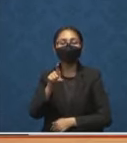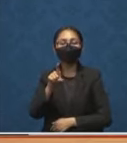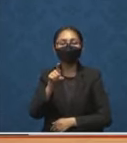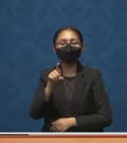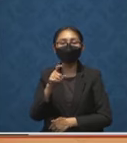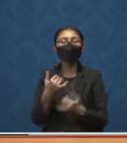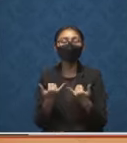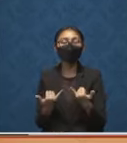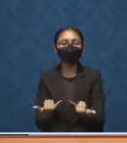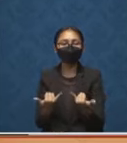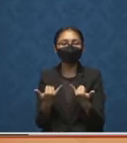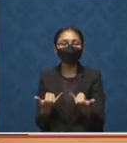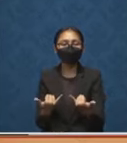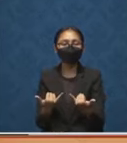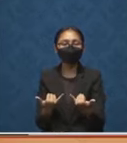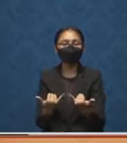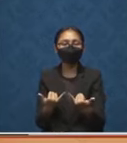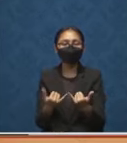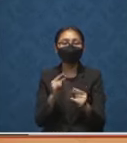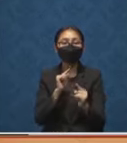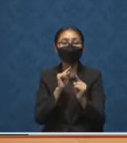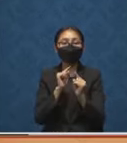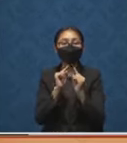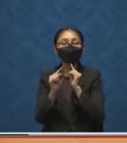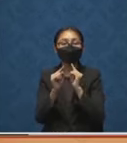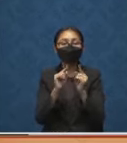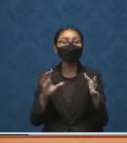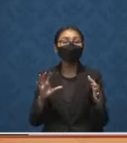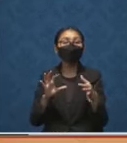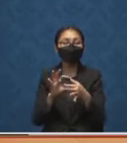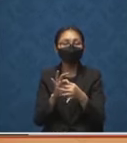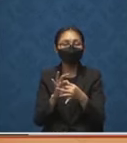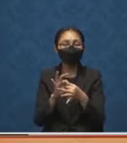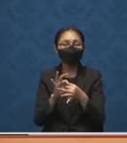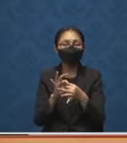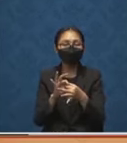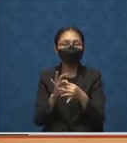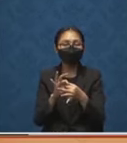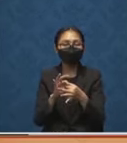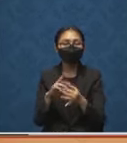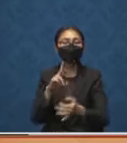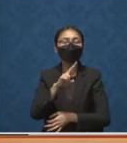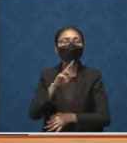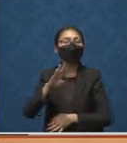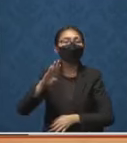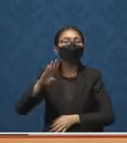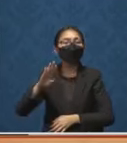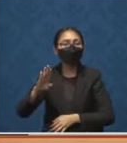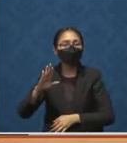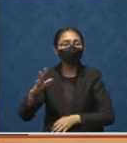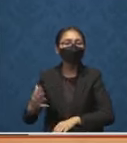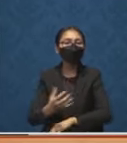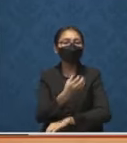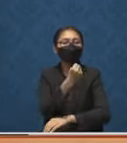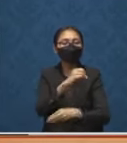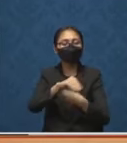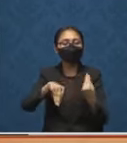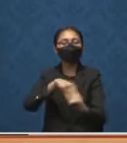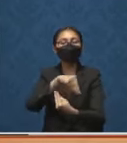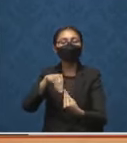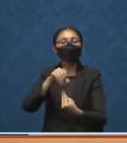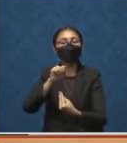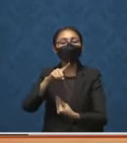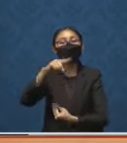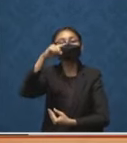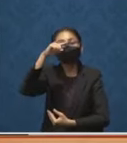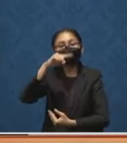ในครั้งนี้นะคะเป็นเรื่องที่เกี่ยวพันกับการที่มีระบบผูกขาดเกิดขึ้นในเศรษฐกิจไทยจนนำไปสู่